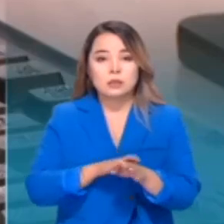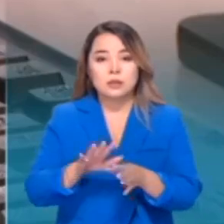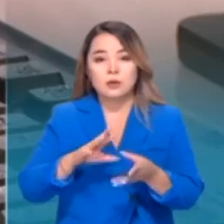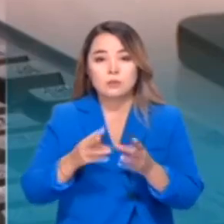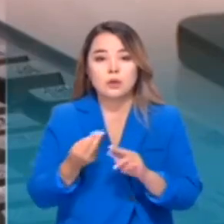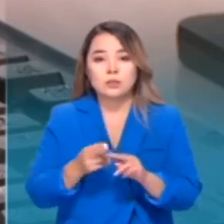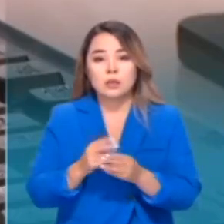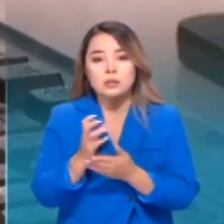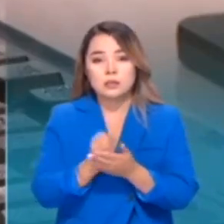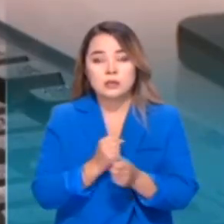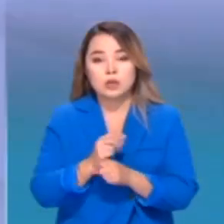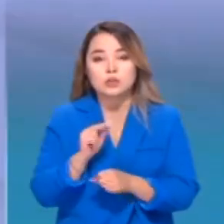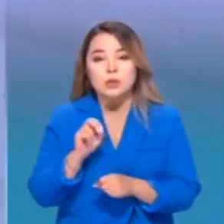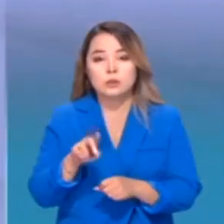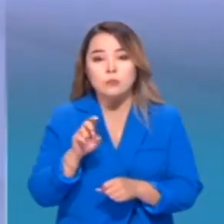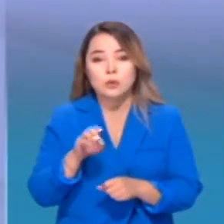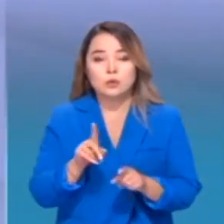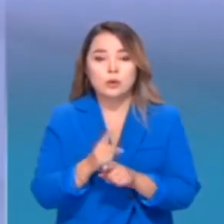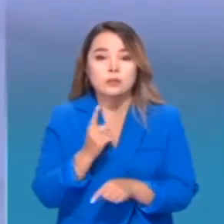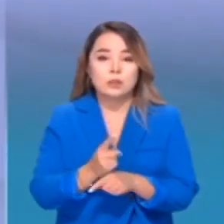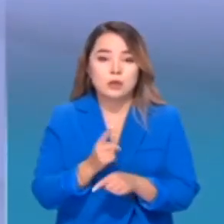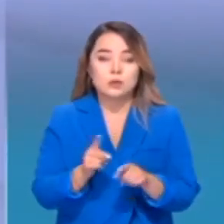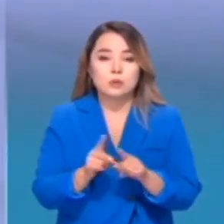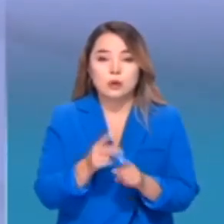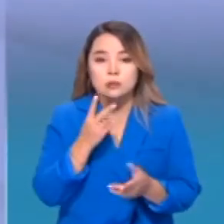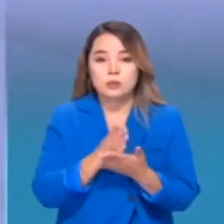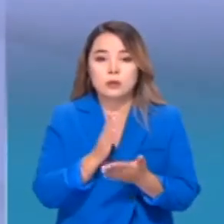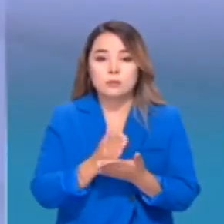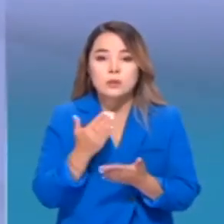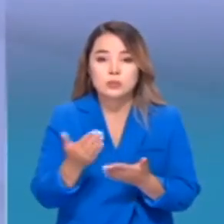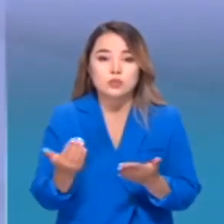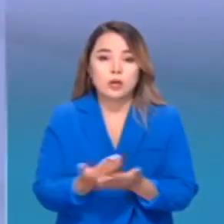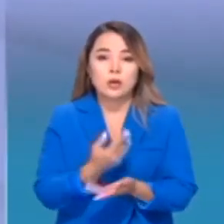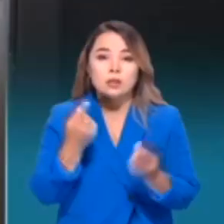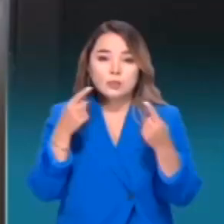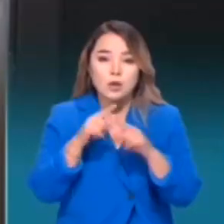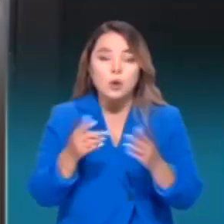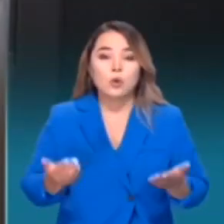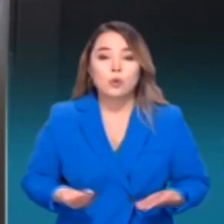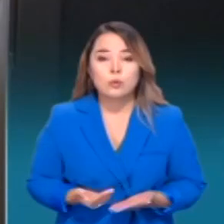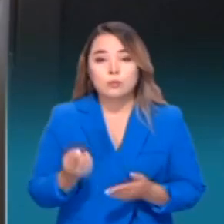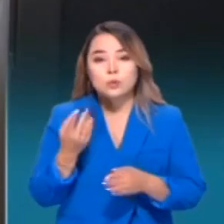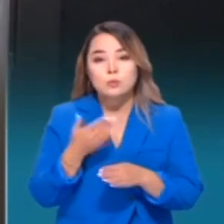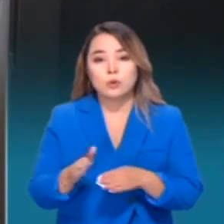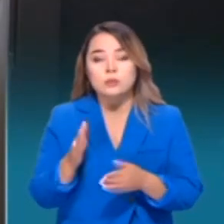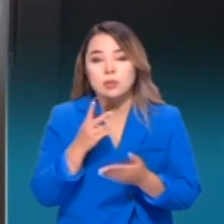деректерді сақтау мақсатында чатботтарға тыйым салған жағдайлар да болған. Дегенмен жаңа технология өмірдің